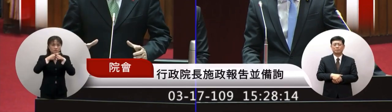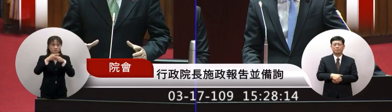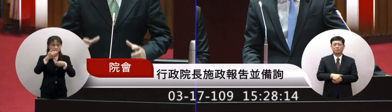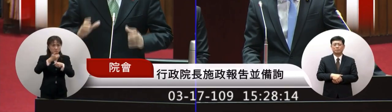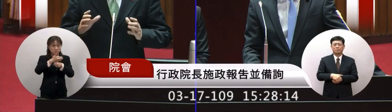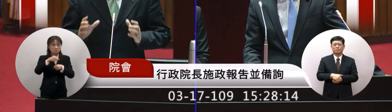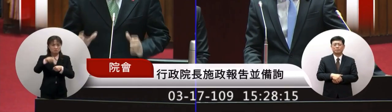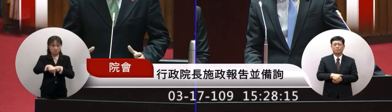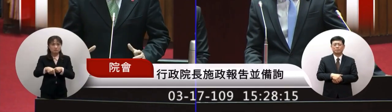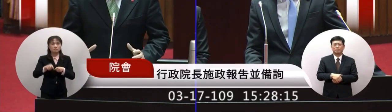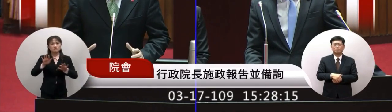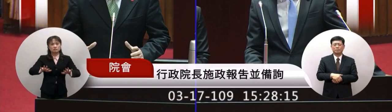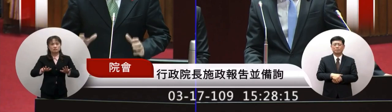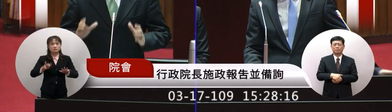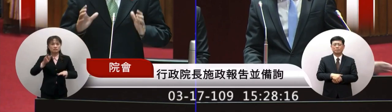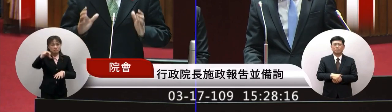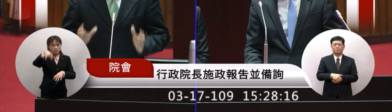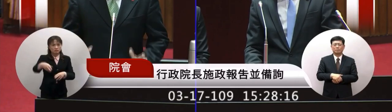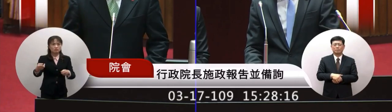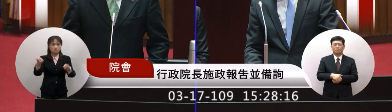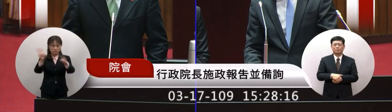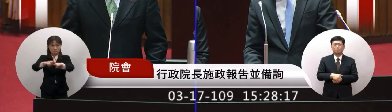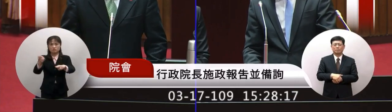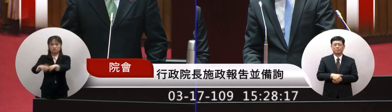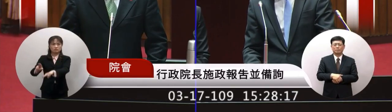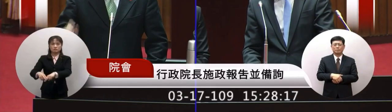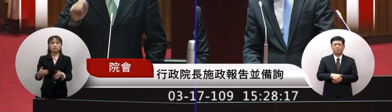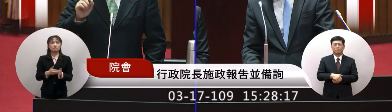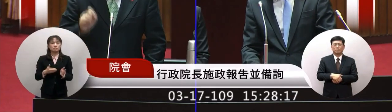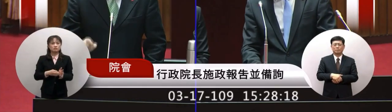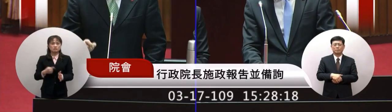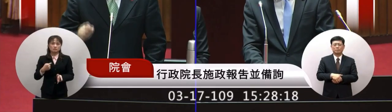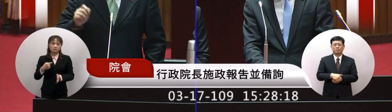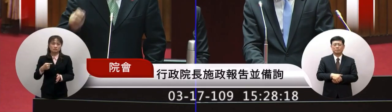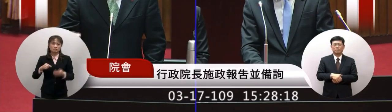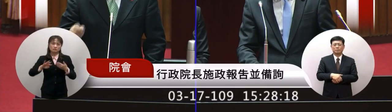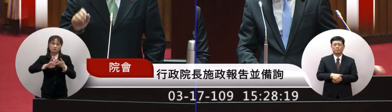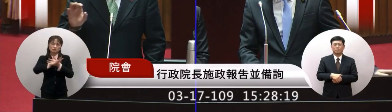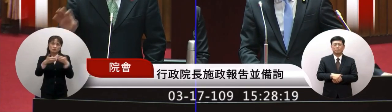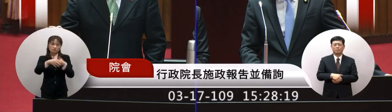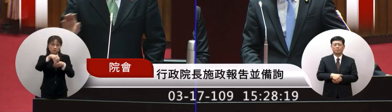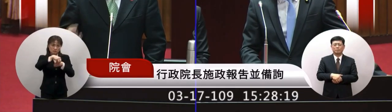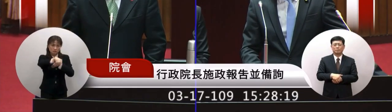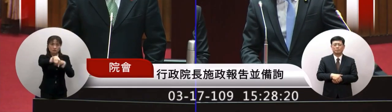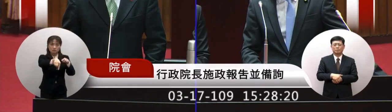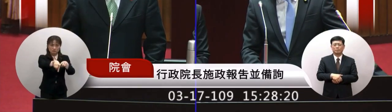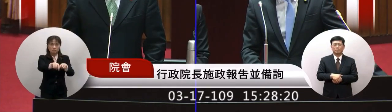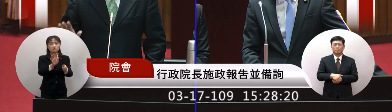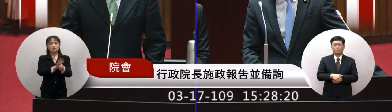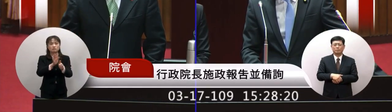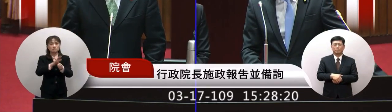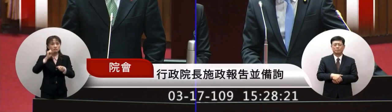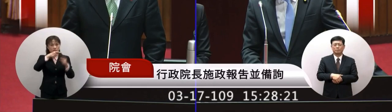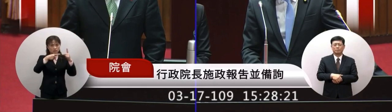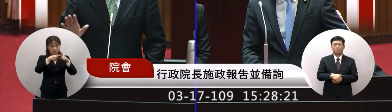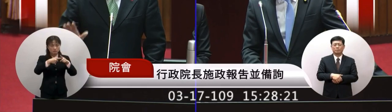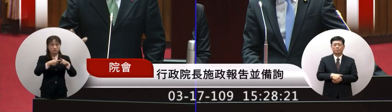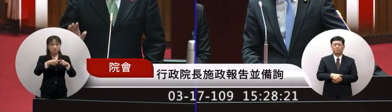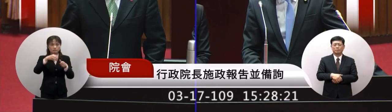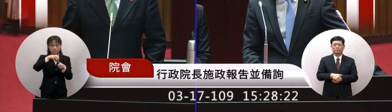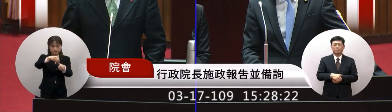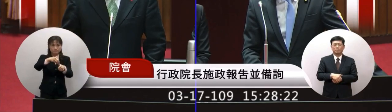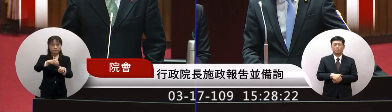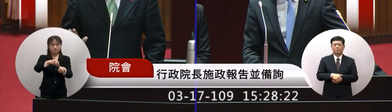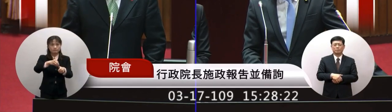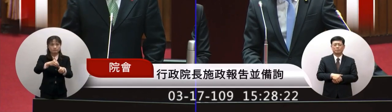门已经关了，机场已经关了，全部关闭起来的时候，我们的外管就协助他们在那边就安置他们，让他们在